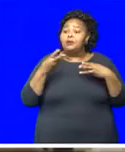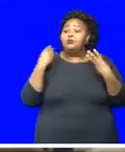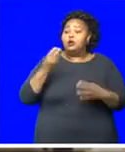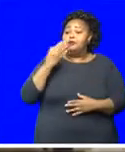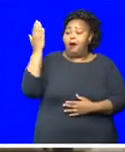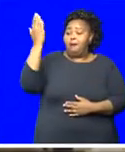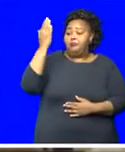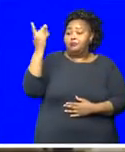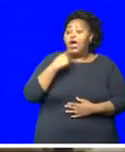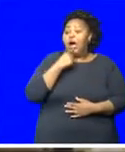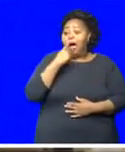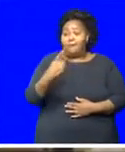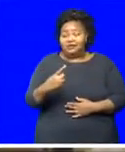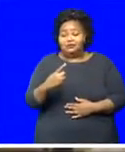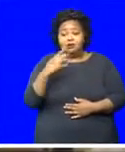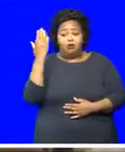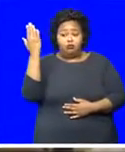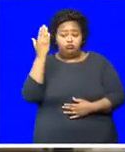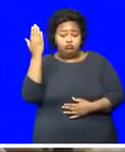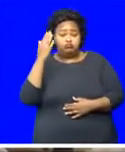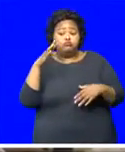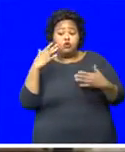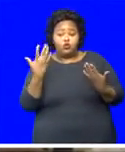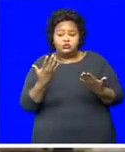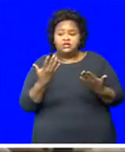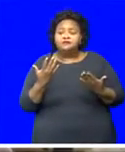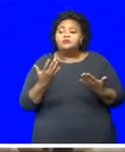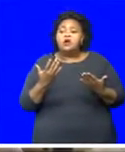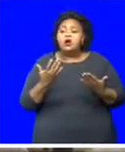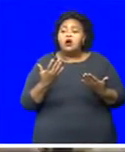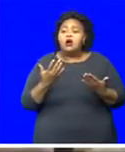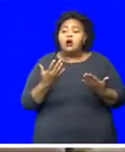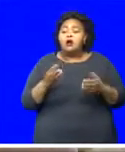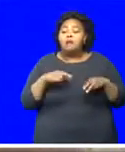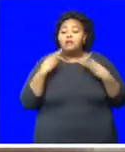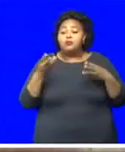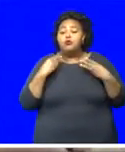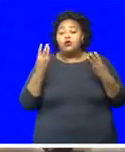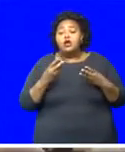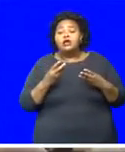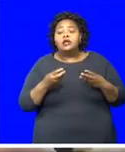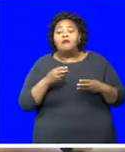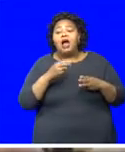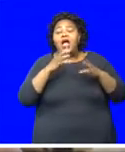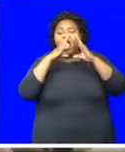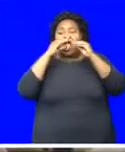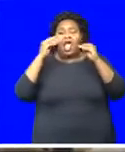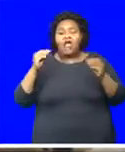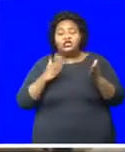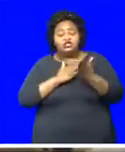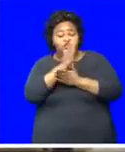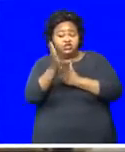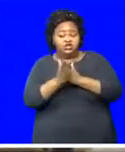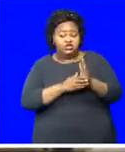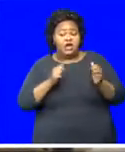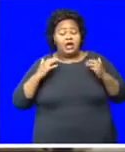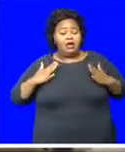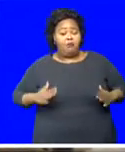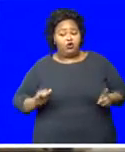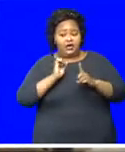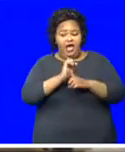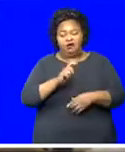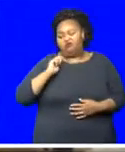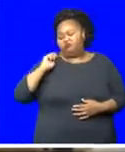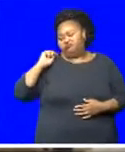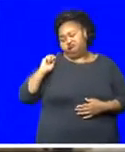ukhona njani lokuthi ungakunaki ukuthi bani uthini ngemtimba wakho etimpholeti kanjalo nekuthi basitshele ukuthi sidila njani